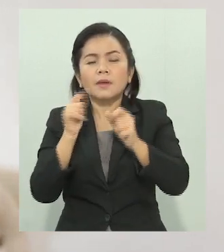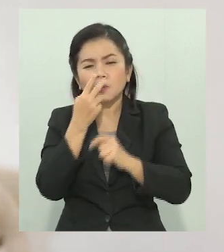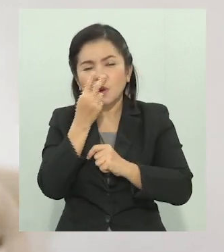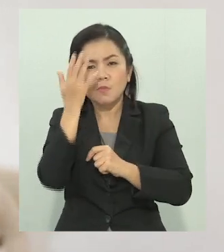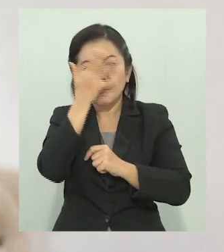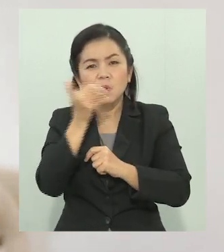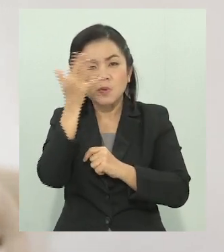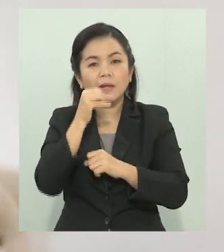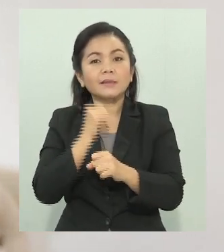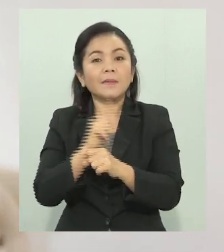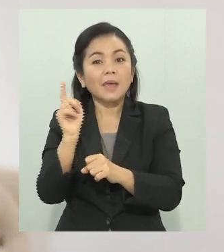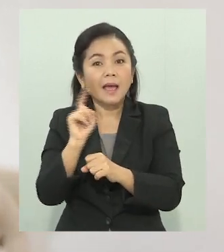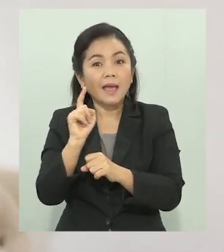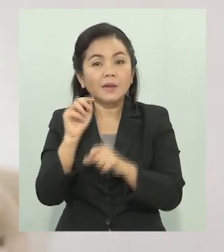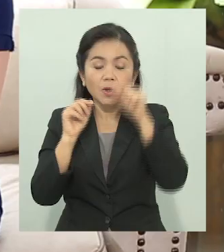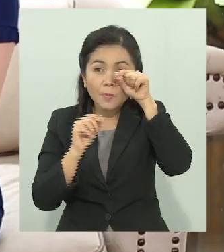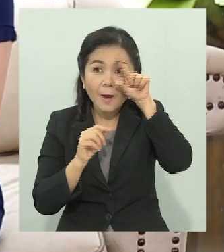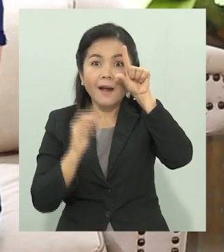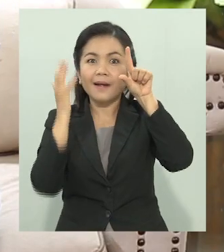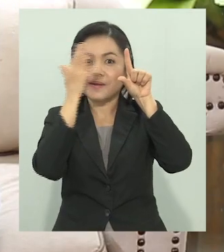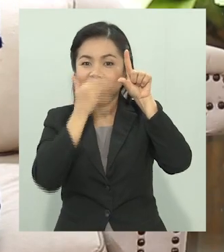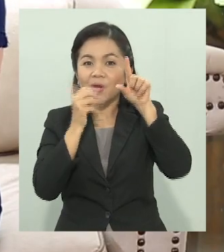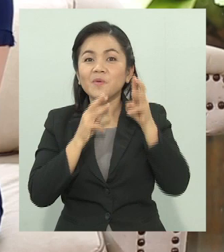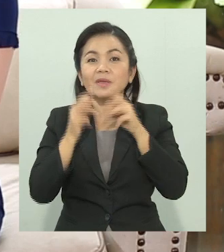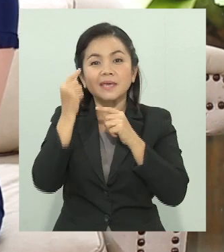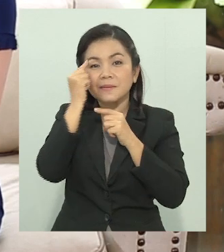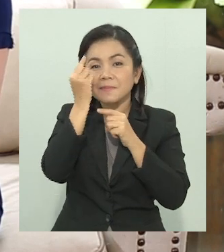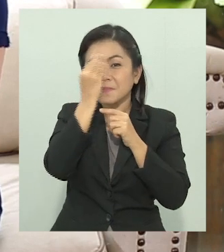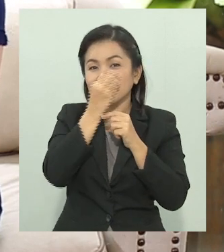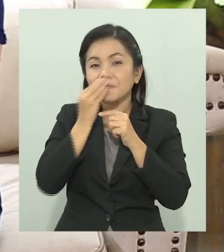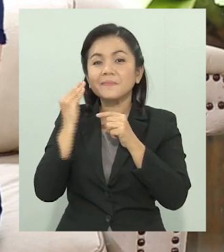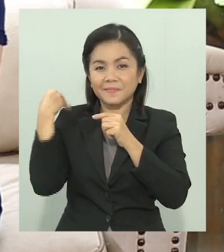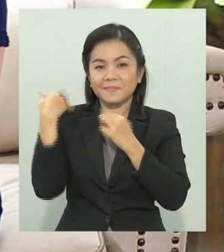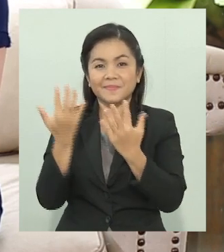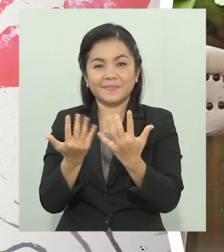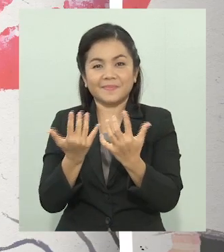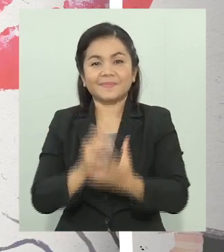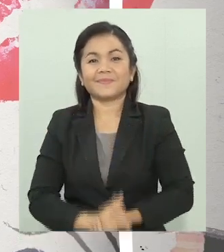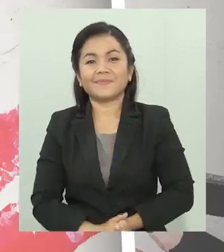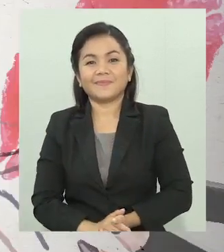เท่าไหร่ของคุณผู้ชมเนี่ยนะคะดูปิ๊งขึ้นด้วยเมคอัพทำได้อย่างไรติดตามในสวยศาสตร์ค่ะ